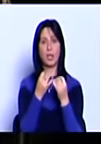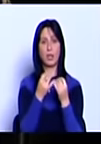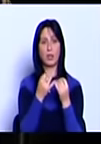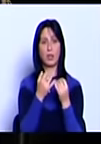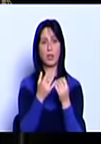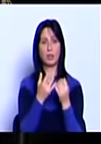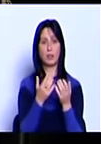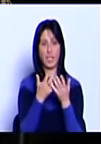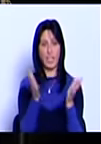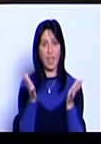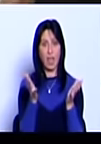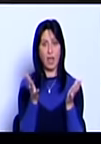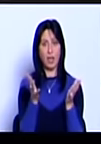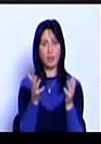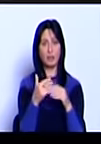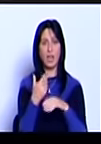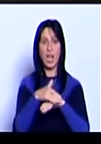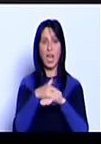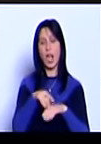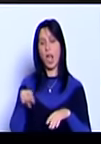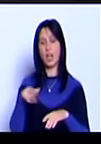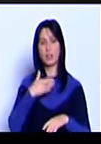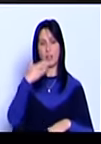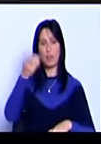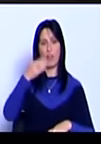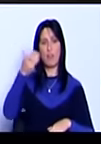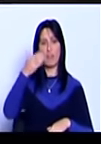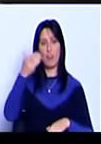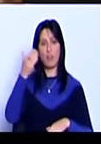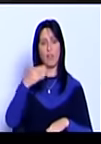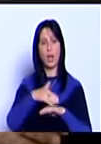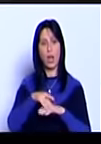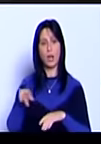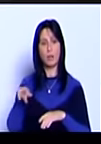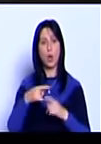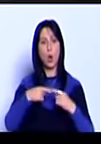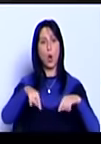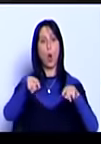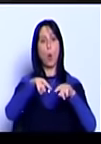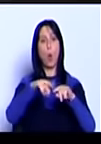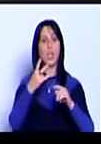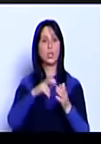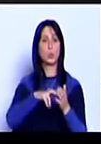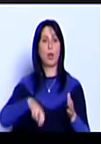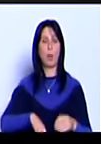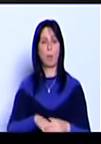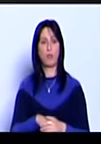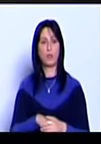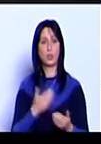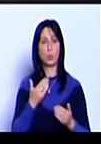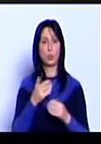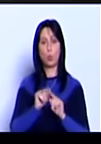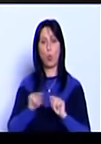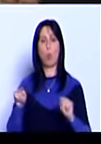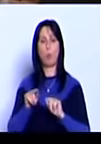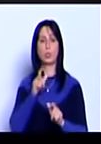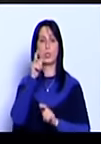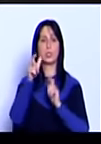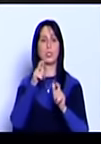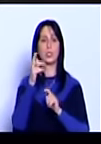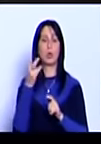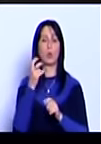აბა. გარე თუ გამოდიხარ და იწებ ოპონირების მაშინ კოალიციიდანაც უნდა გამოხვიდე. და ოპონენტი უნდა გახდე და